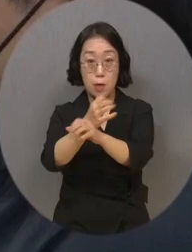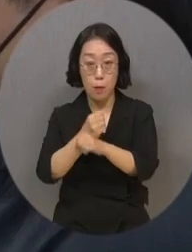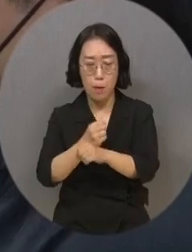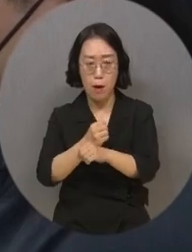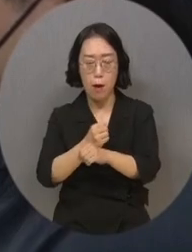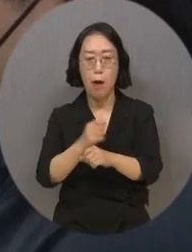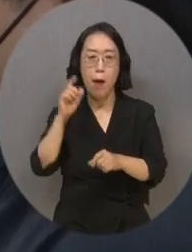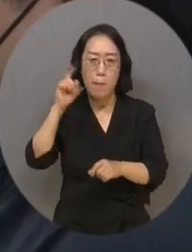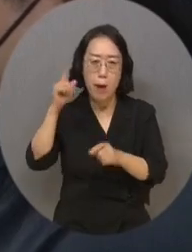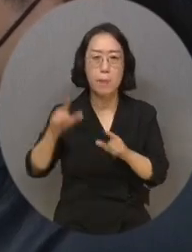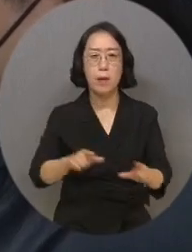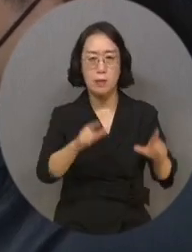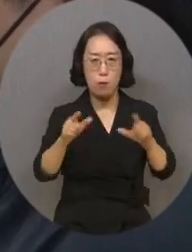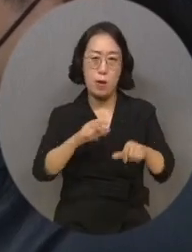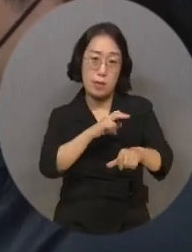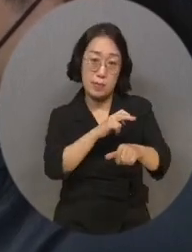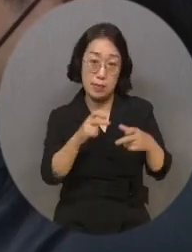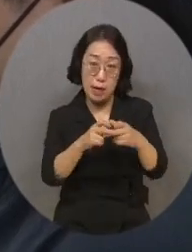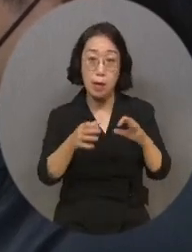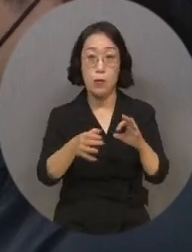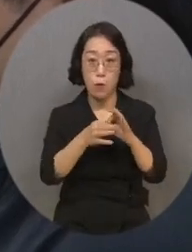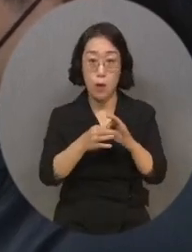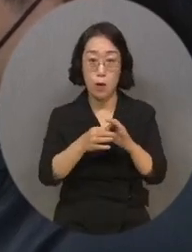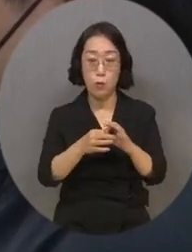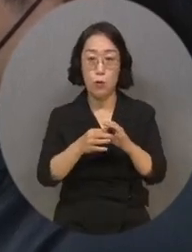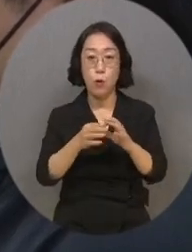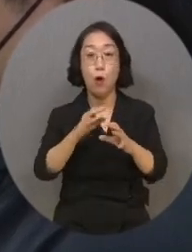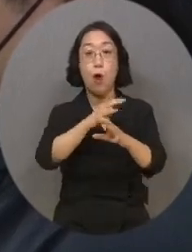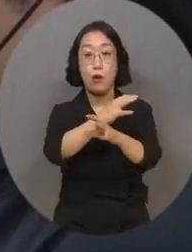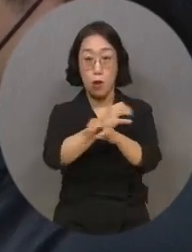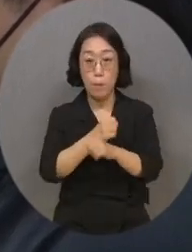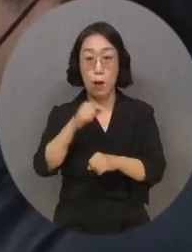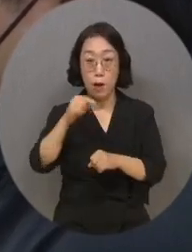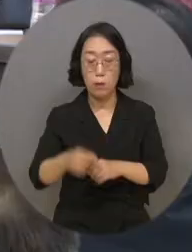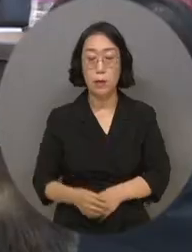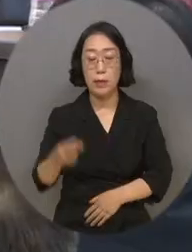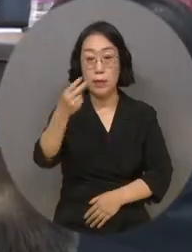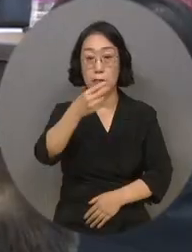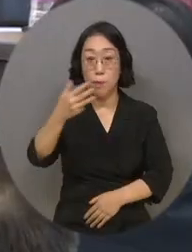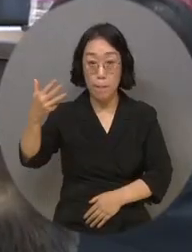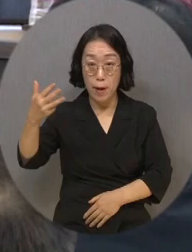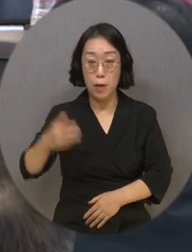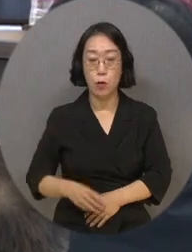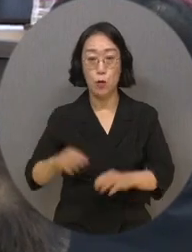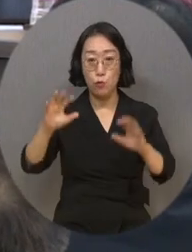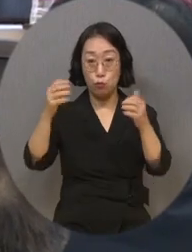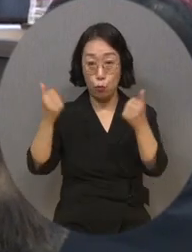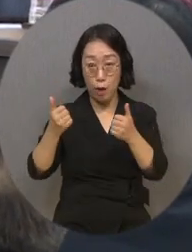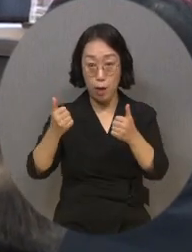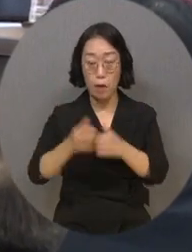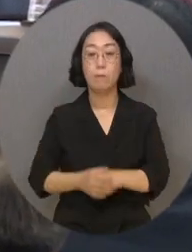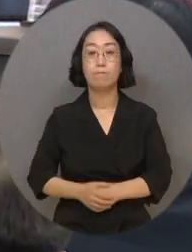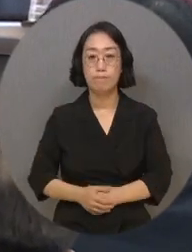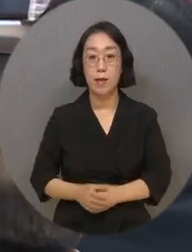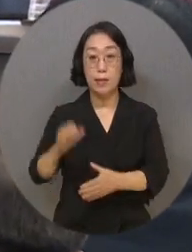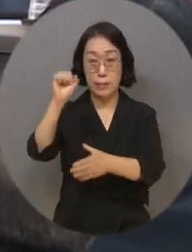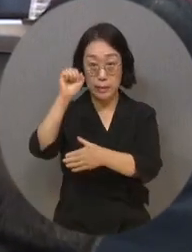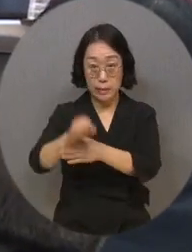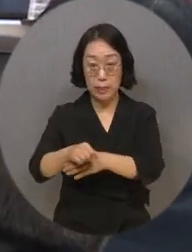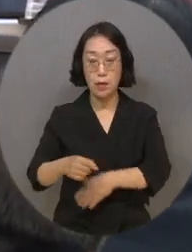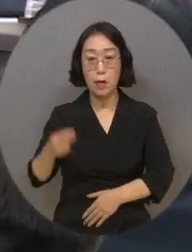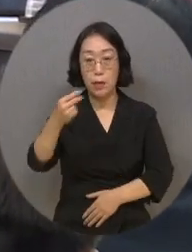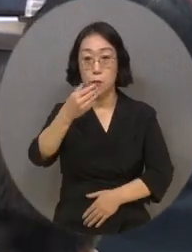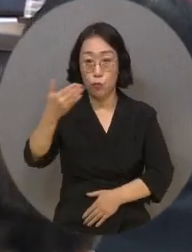권익 보장에 관한 내용을 규정한 국제협약으로 우리나라는 2008년 국회 비준 동의를 거쳐